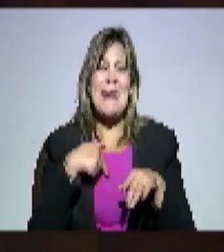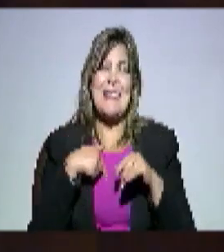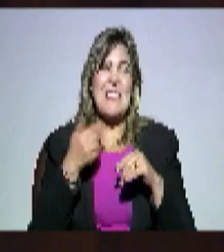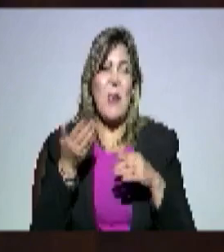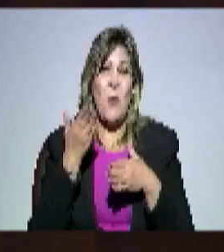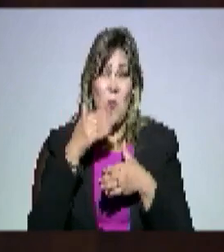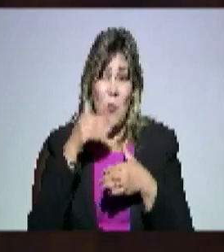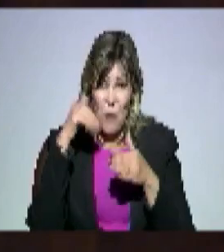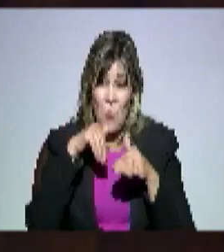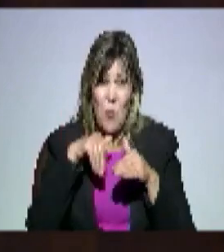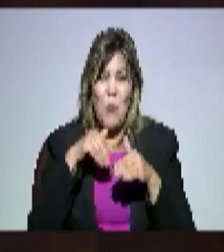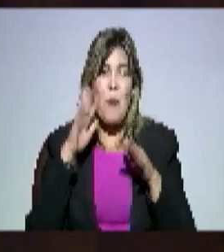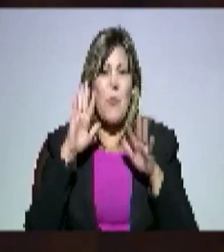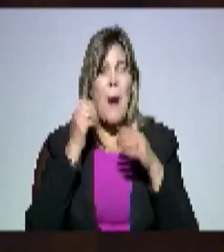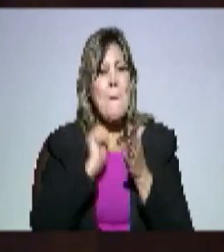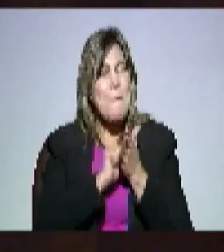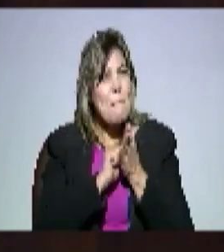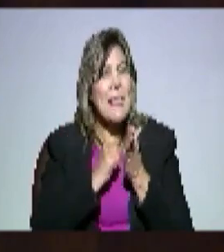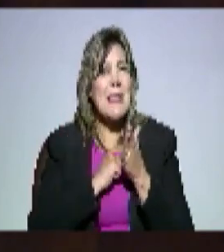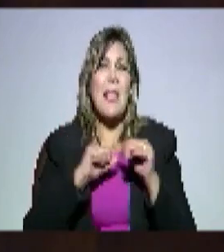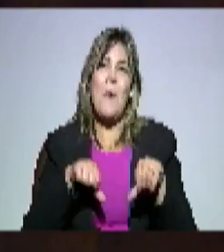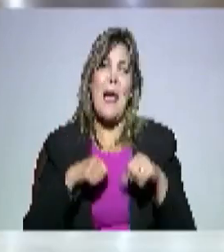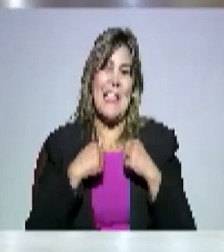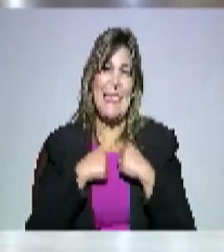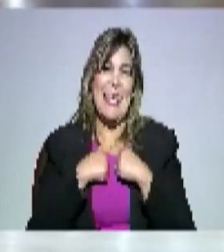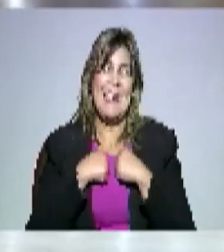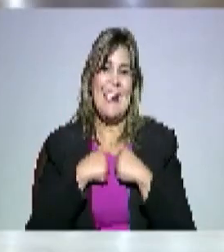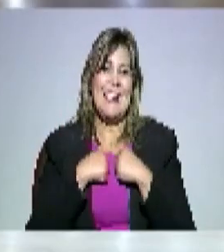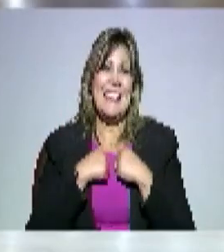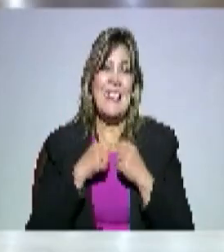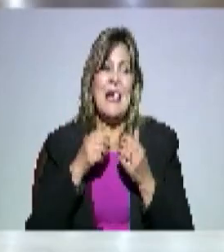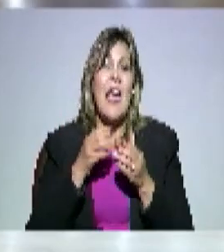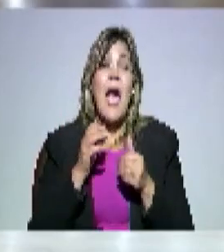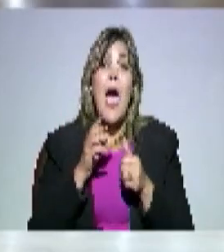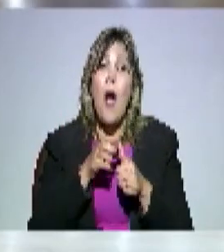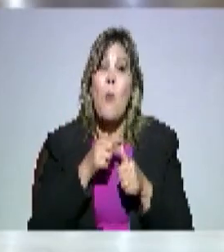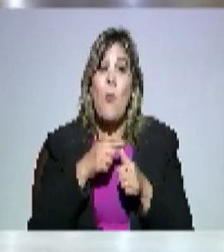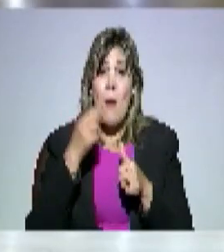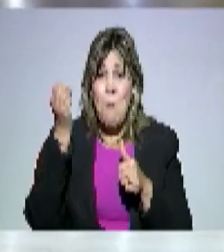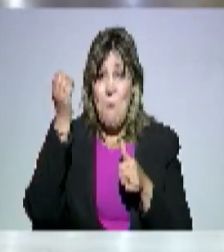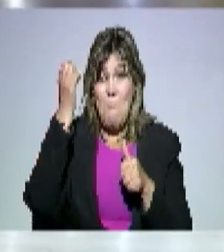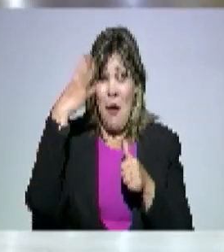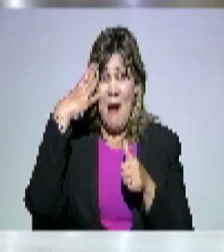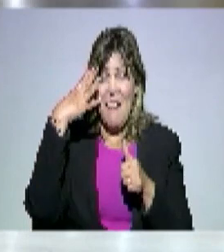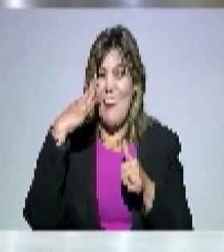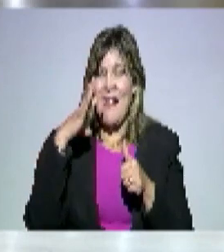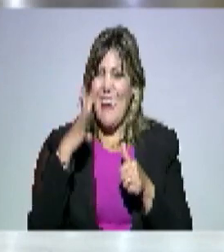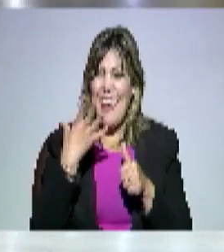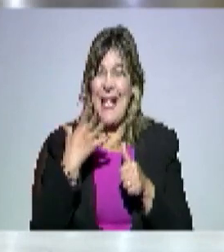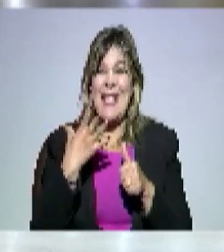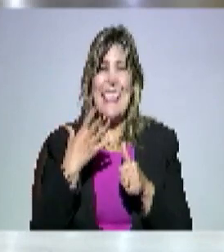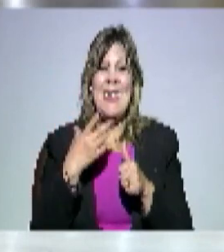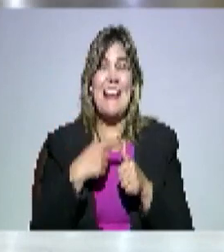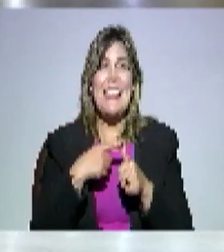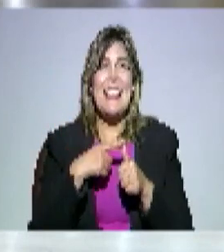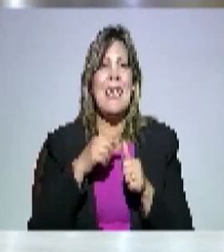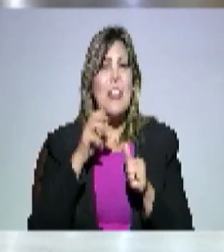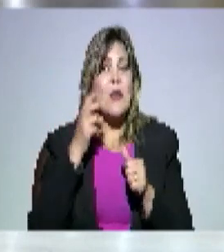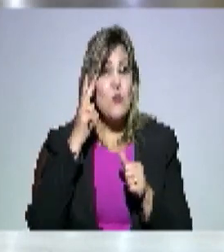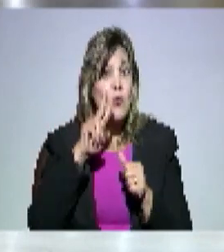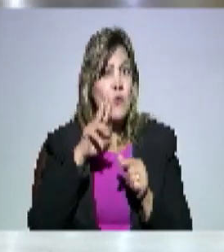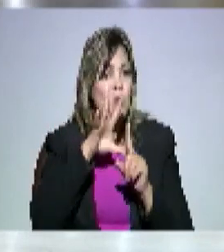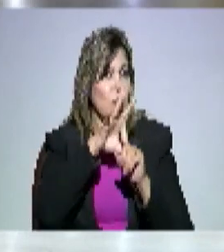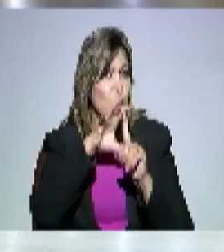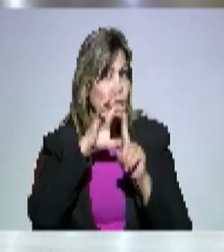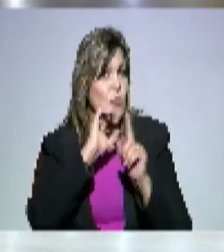وجوه بيوتنا وجوه حياتنا خدنا اول بركه من بركات صداقه القديسين تمثلوا بايمانهم